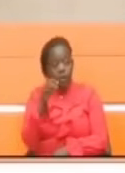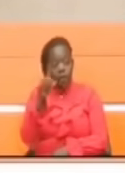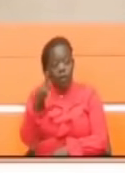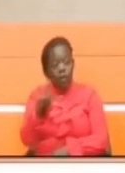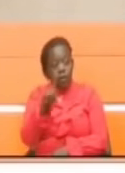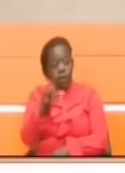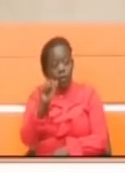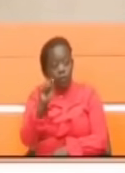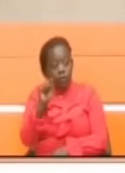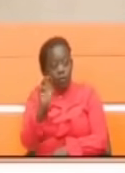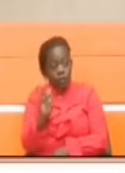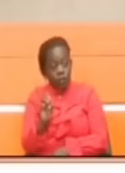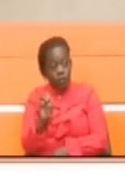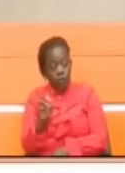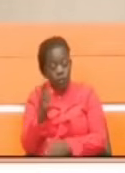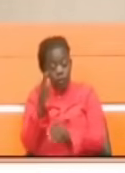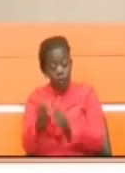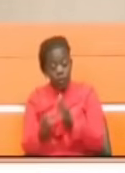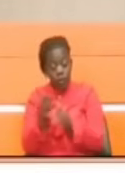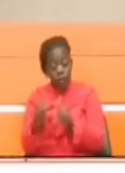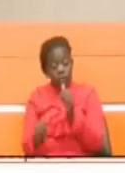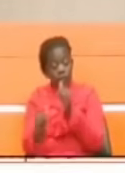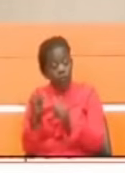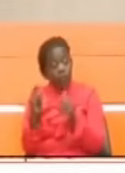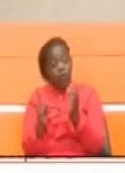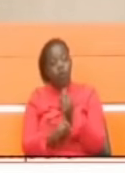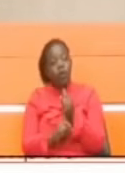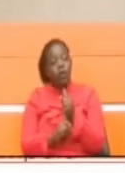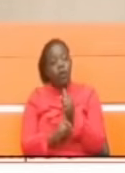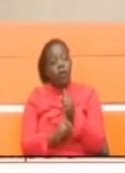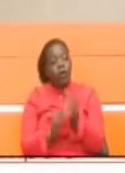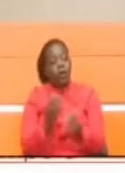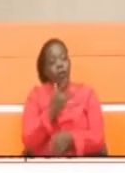ezirabye ye kamera zaffe ezikutte